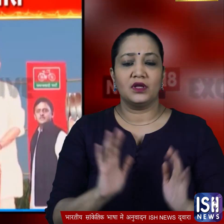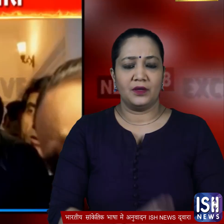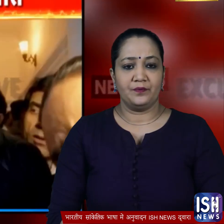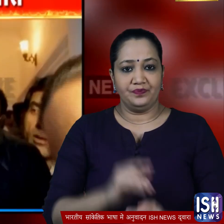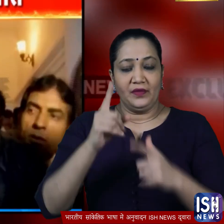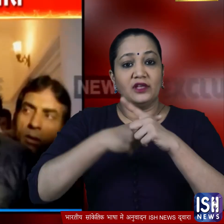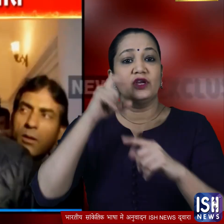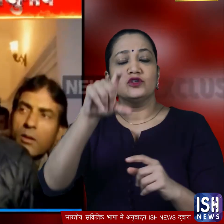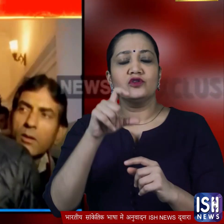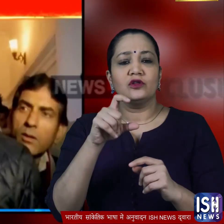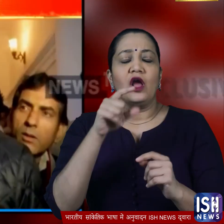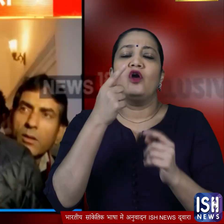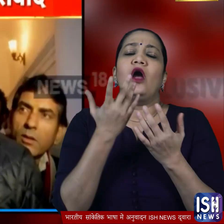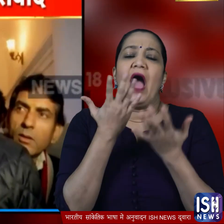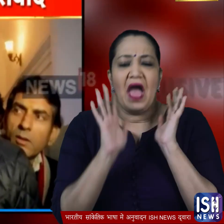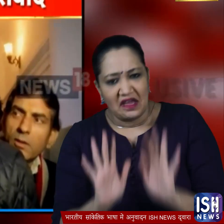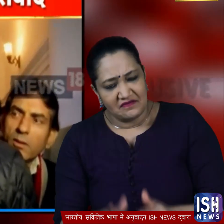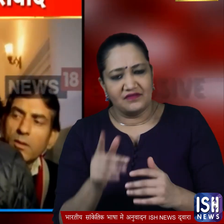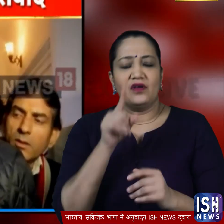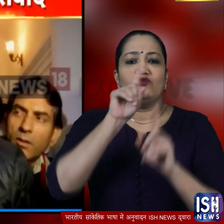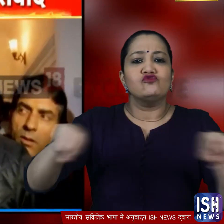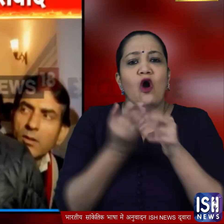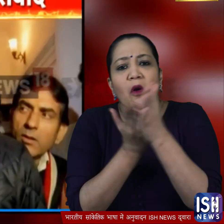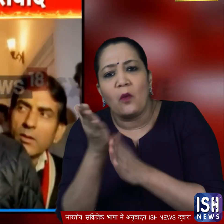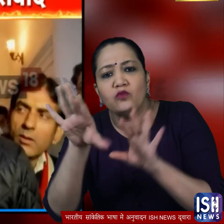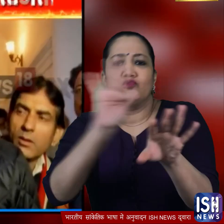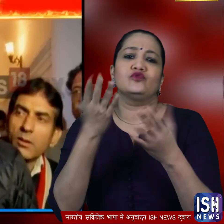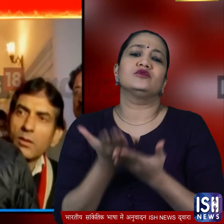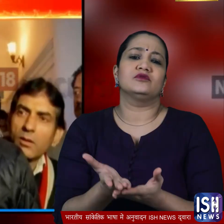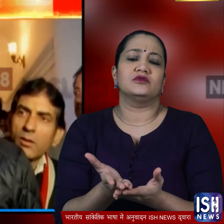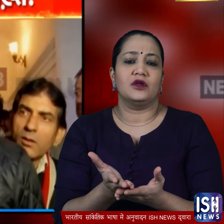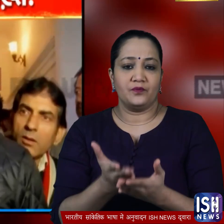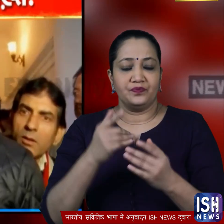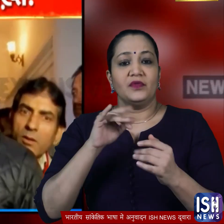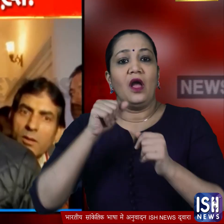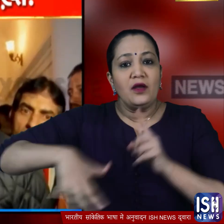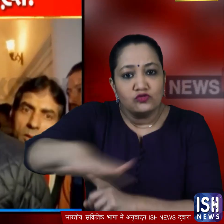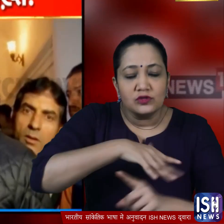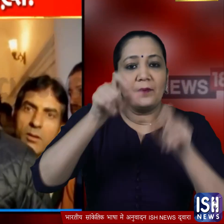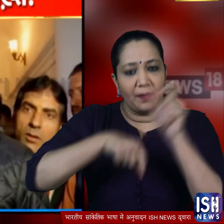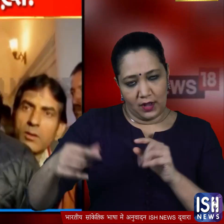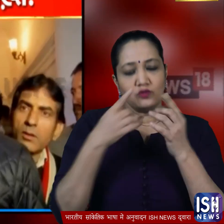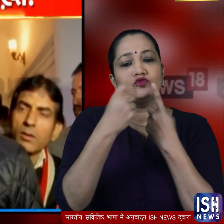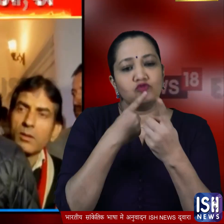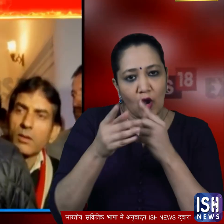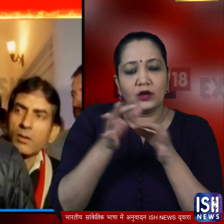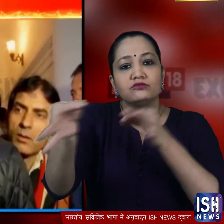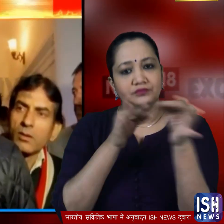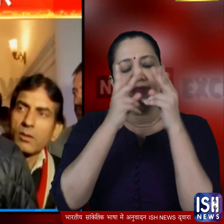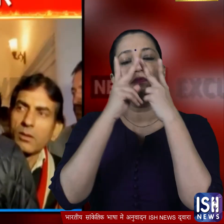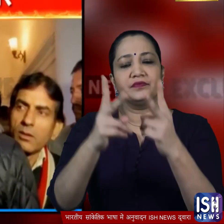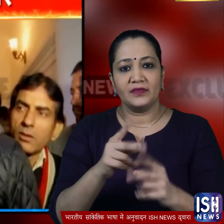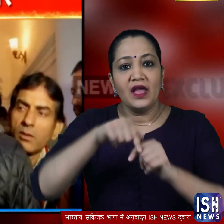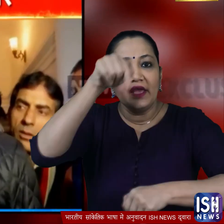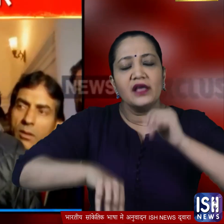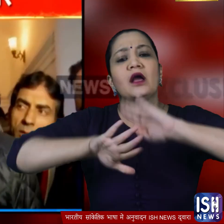सकती है। जयंत चौधरी जी ने एक गलत रास्ता चुना है। यहाँ के समाज के लोग उनसे बात करेंगे, उनको